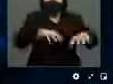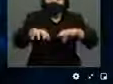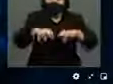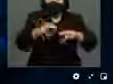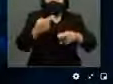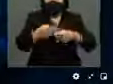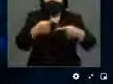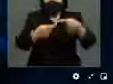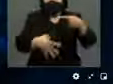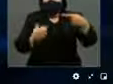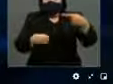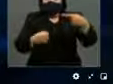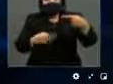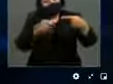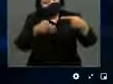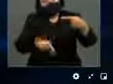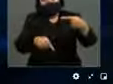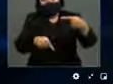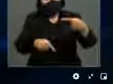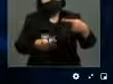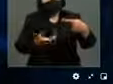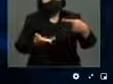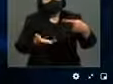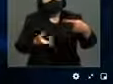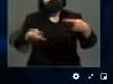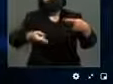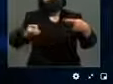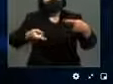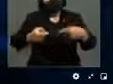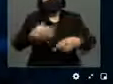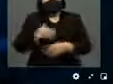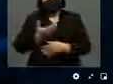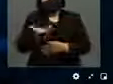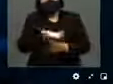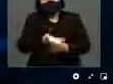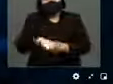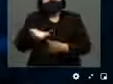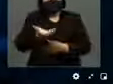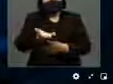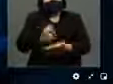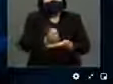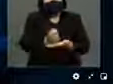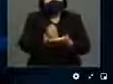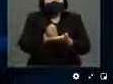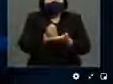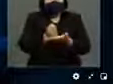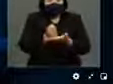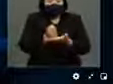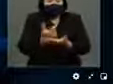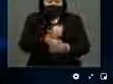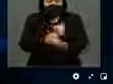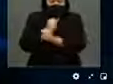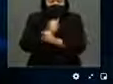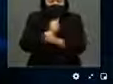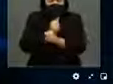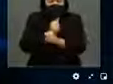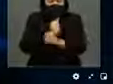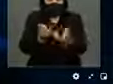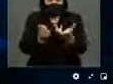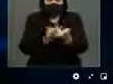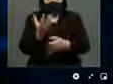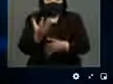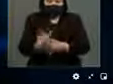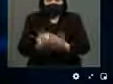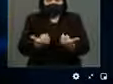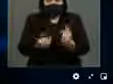งเดิมผมขออนุญาตไม่กล่าวนะครับก็ขอทุกท่านได้ช่วยกันในการที่จะปรับลดตัวเลขลงให้ได้นะครับสูงสุดกรุงเทพมหาน